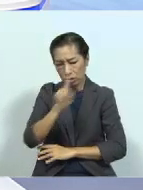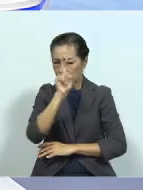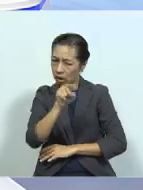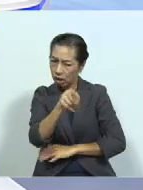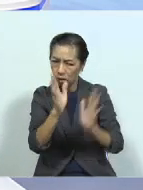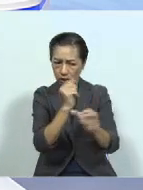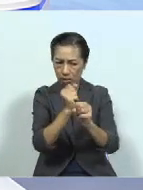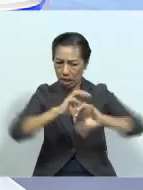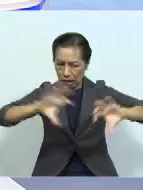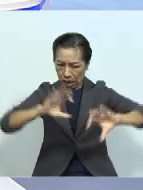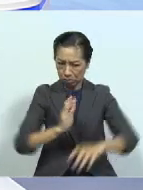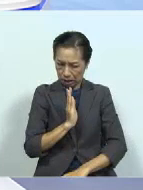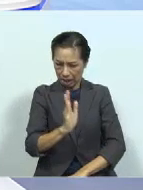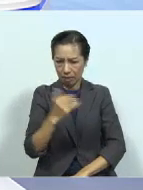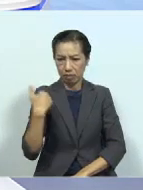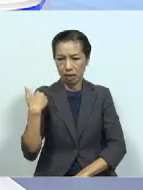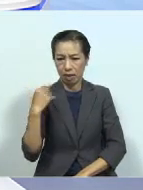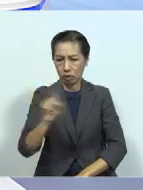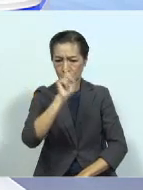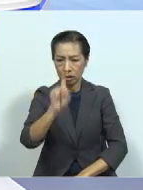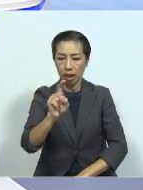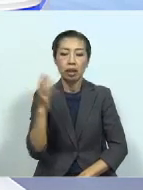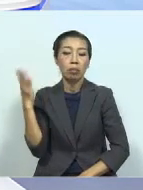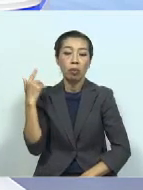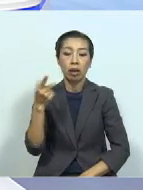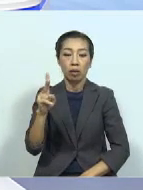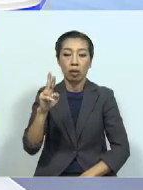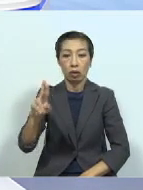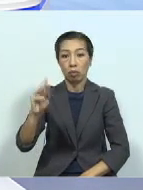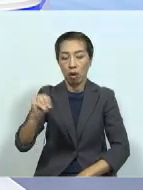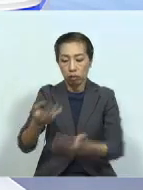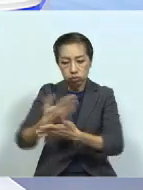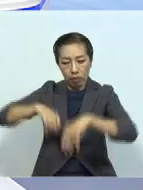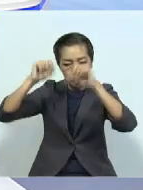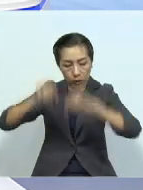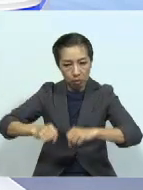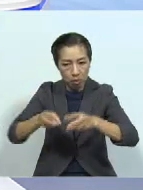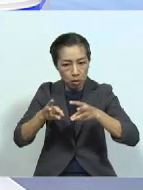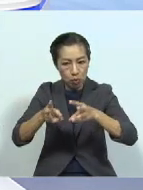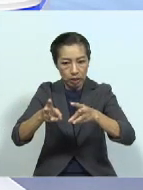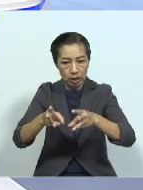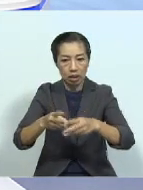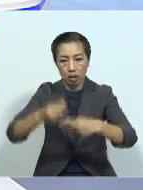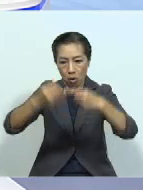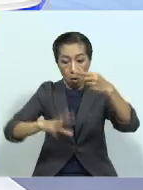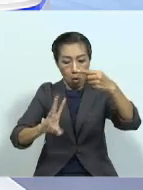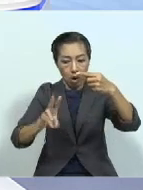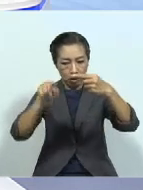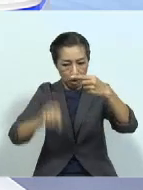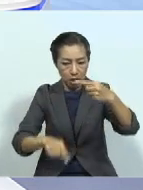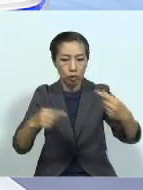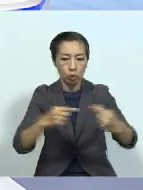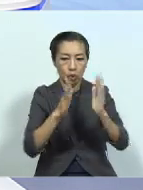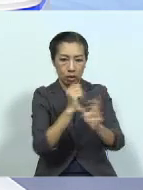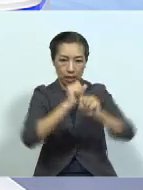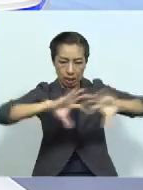ะปฏิบัติหน้าที่เป็นกลางหรือเปล่าซึ่งเมื่อวานนี้นะครับมติของคณะรัฐมนตรีก็มีมติเห็นชอบ6แนวทางปฏิบัติของข้าราชการในช่วงเลือกตั้งนะครับ